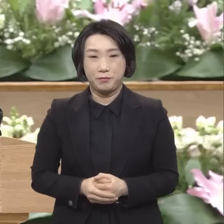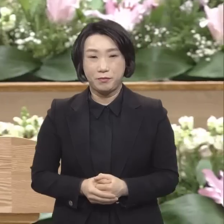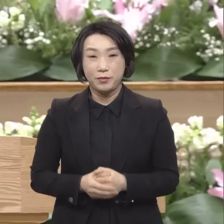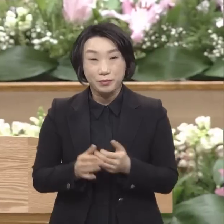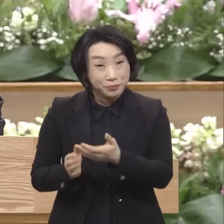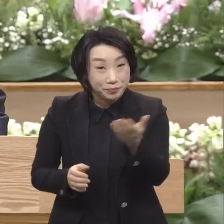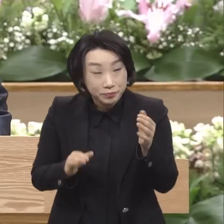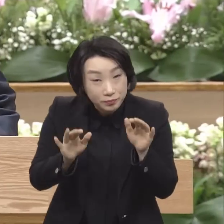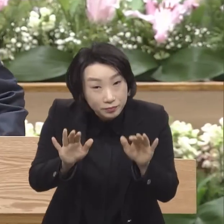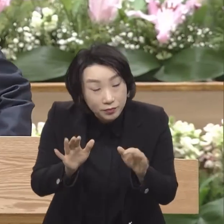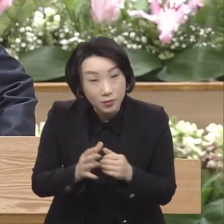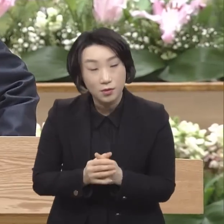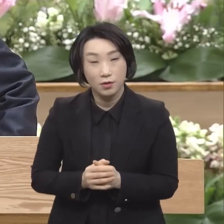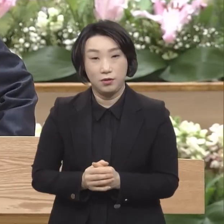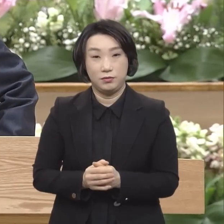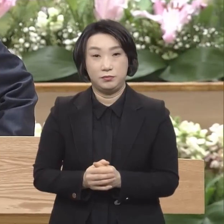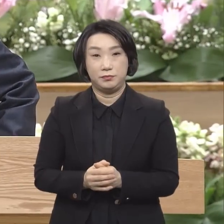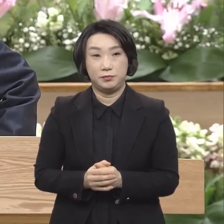그러니까